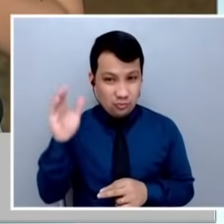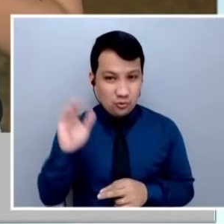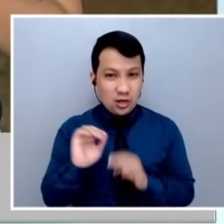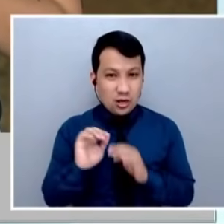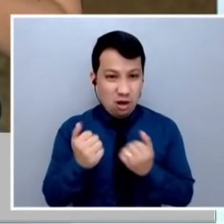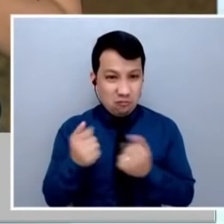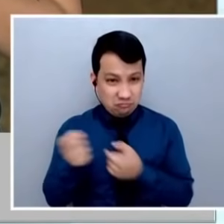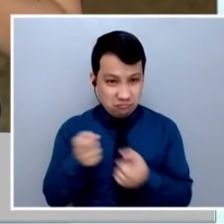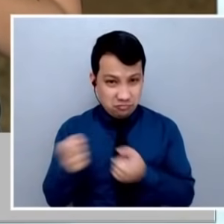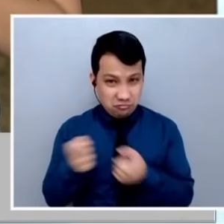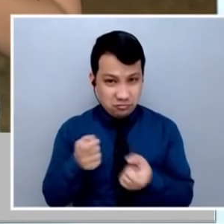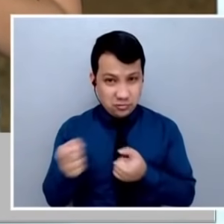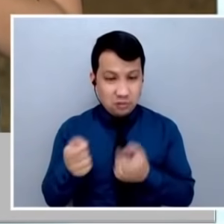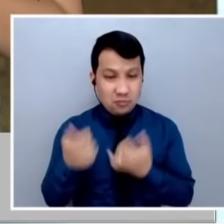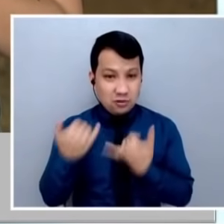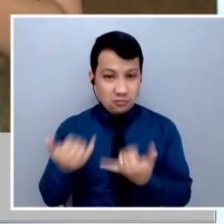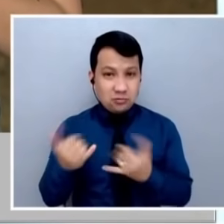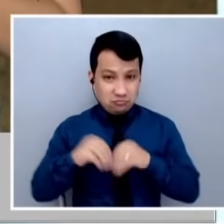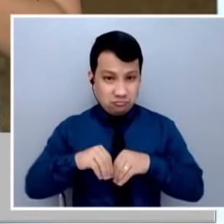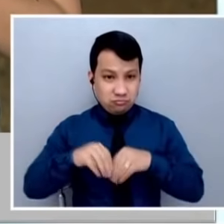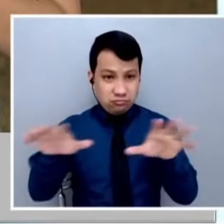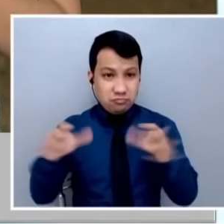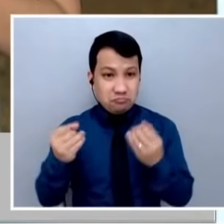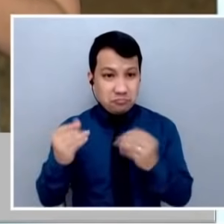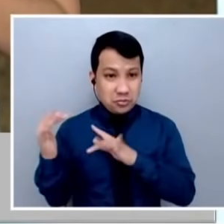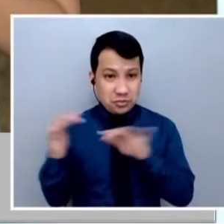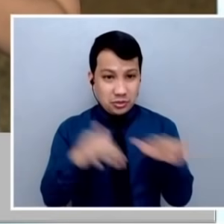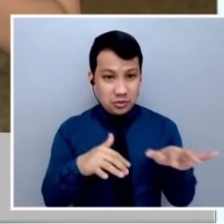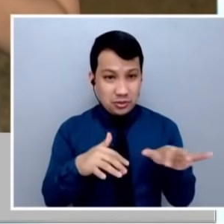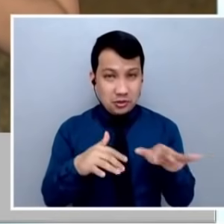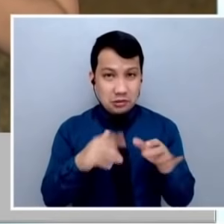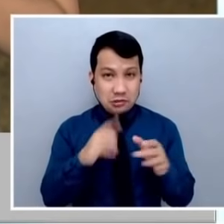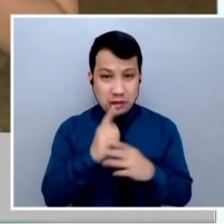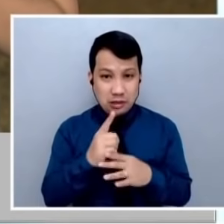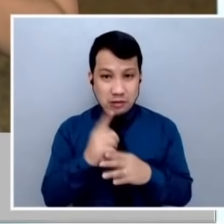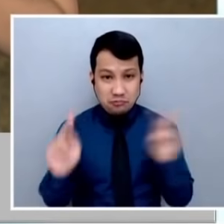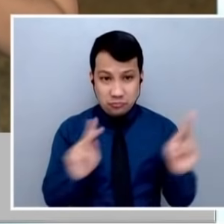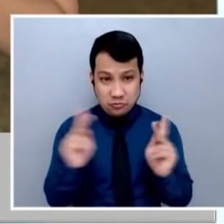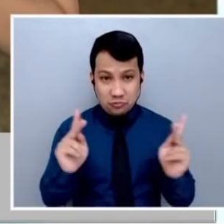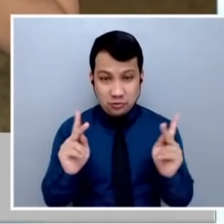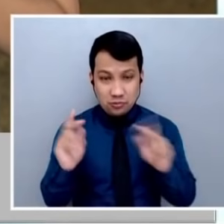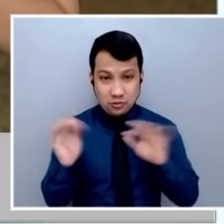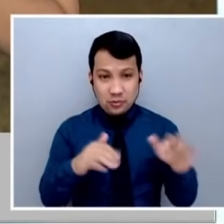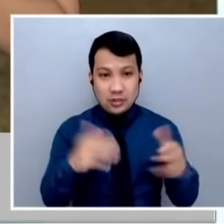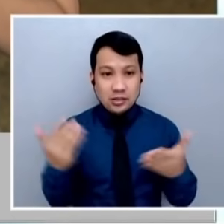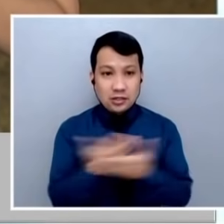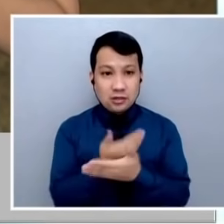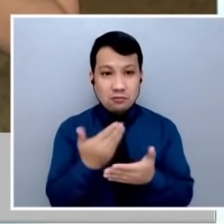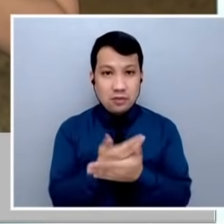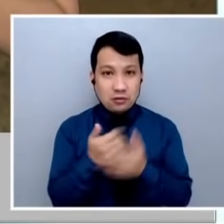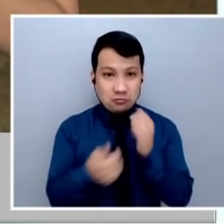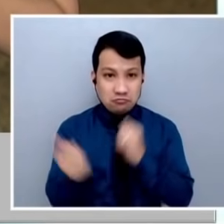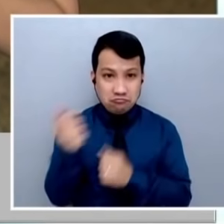kontrolado naman ngayon ang pagpasok ng mga tao dyan sa Dolomite Beach ngayong may bago ng commander.